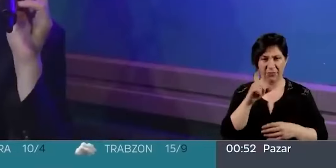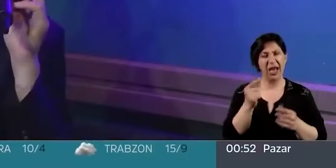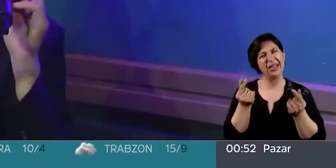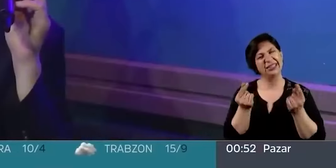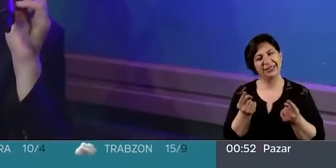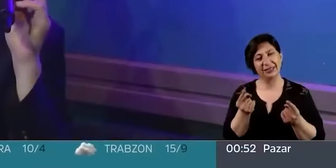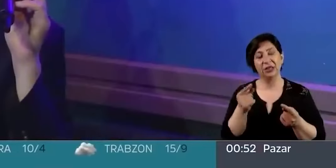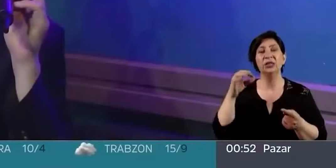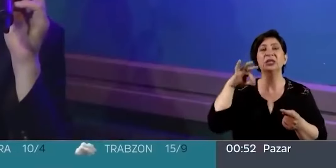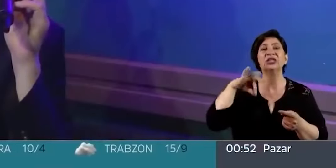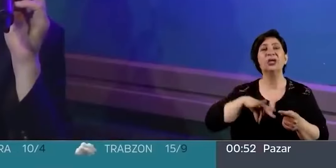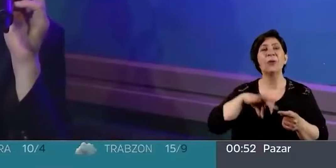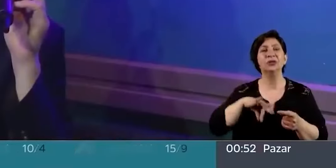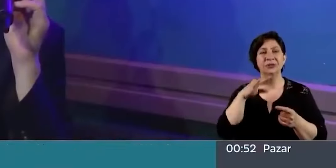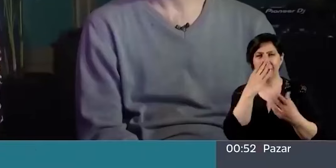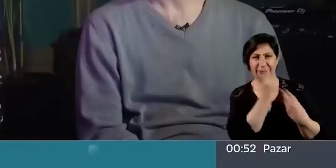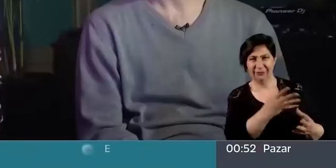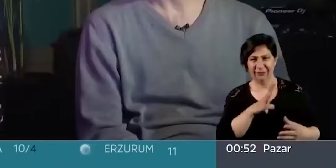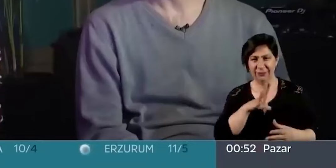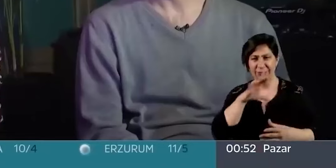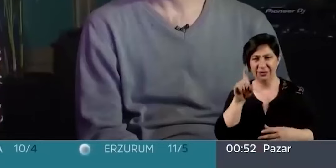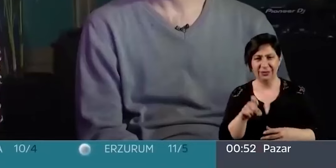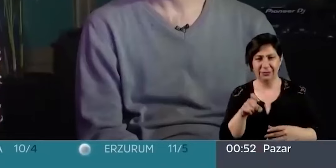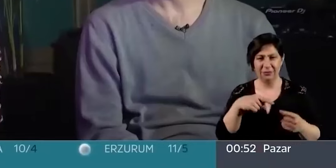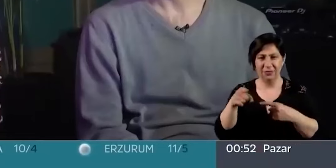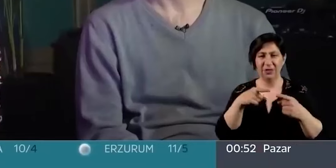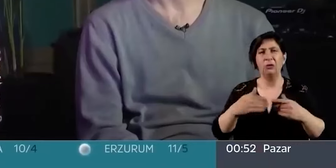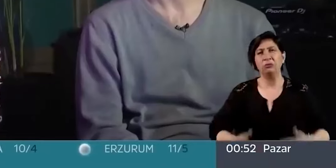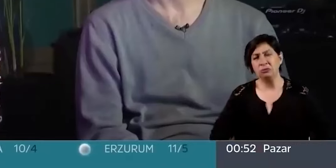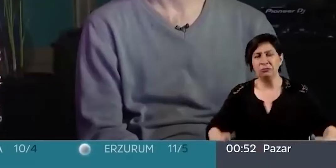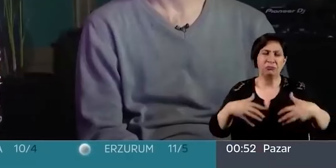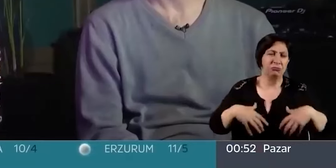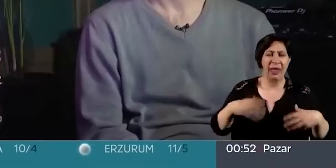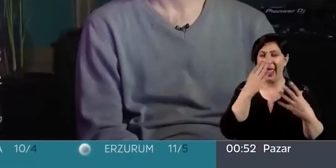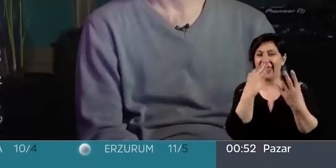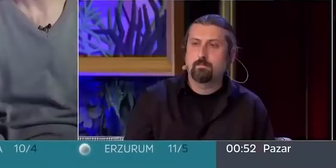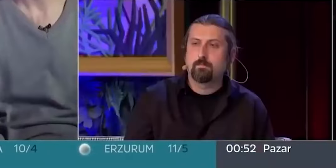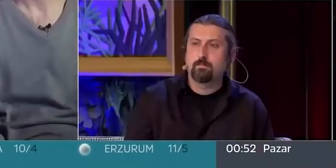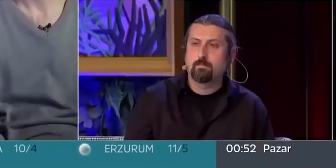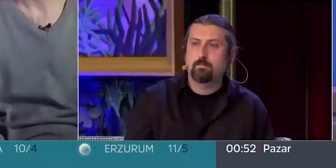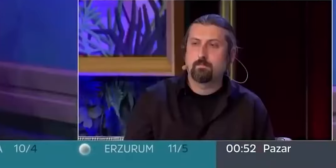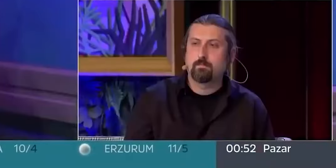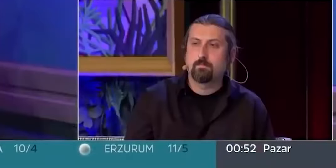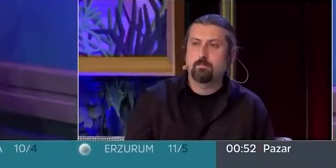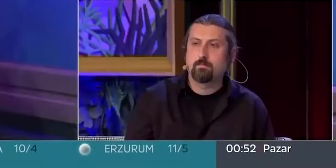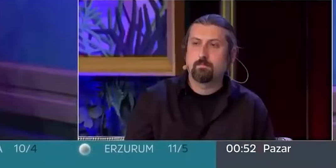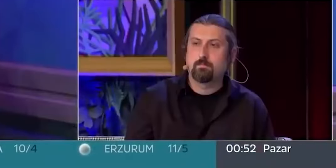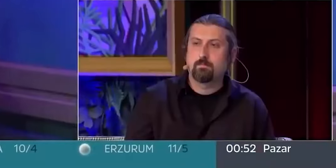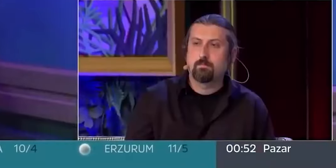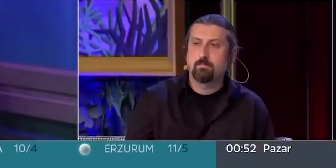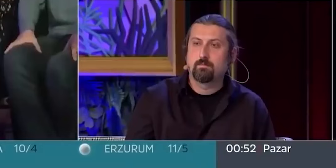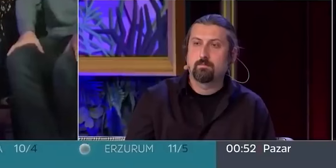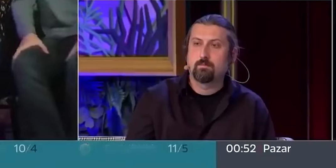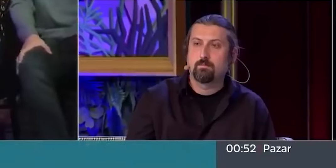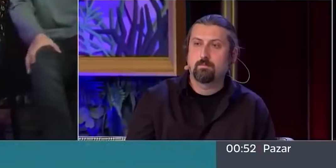Az. İç çamaşır almışsınız var mı? İç çamaşır. Birbirinize. İç çamaşırı. Hediye olarak. Bu soruyu bu kadar garipsemeniz, bu soruyu ilk defa